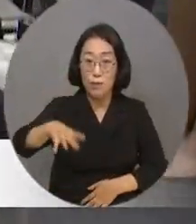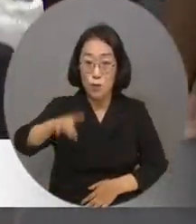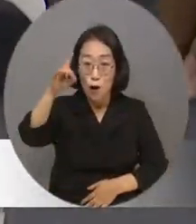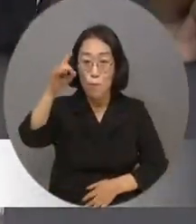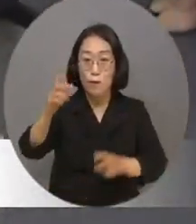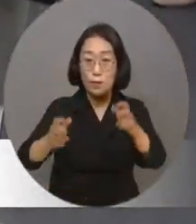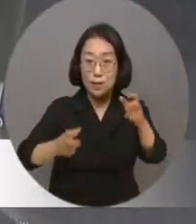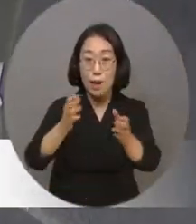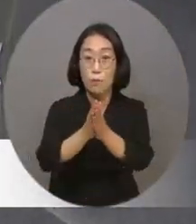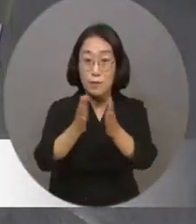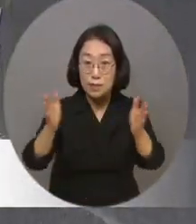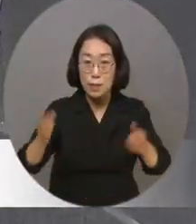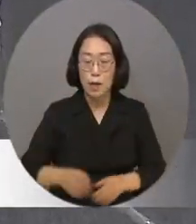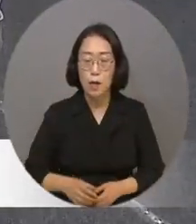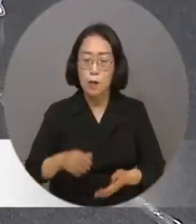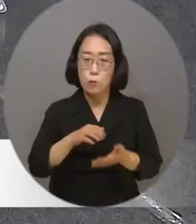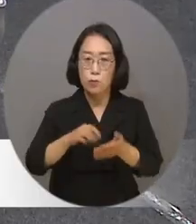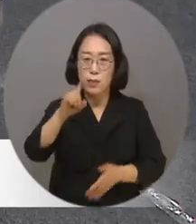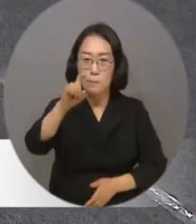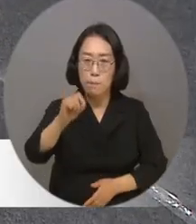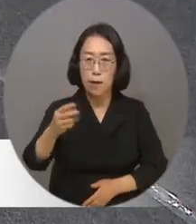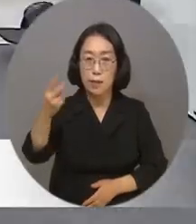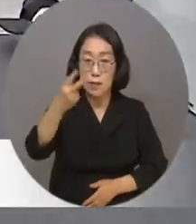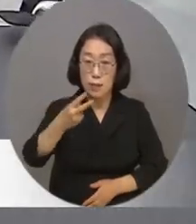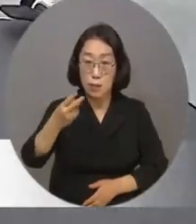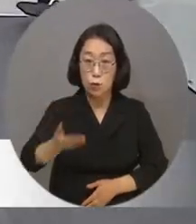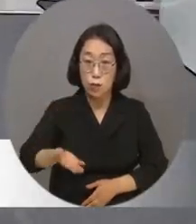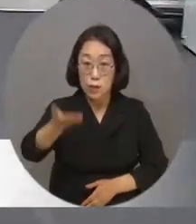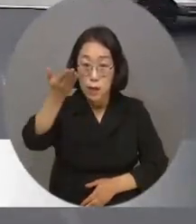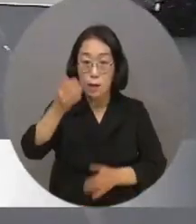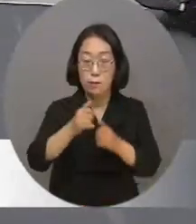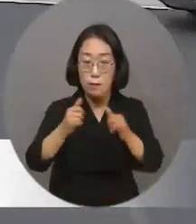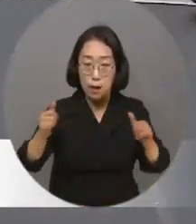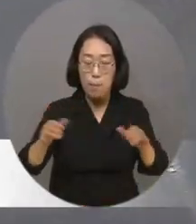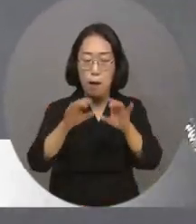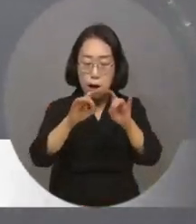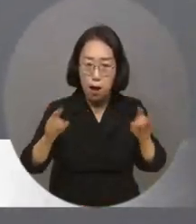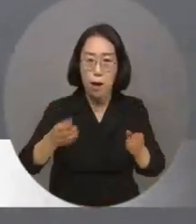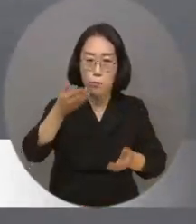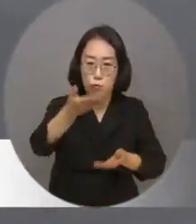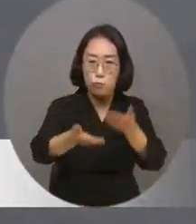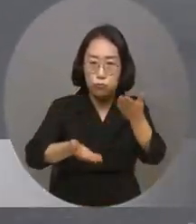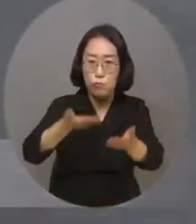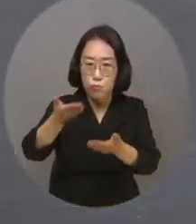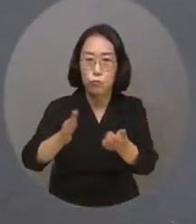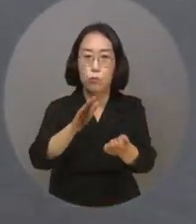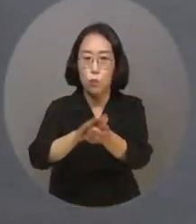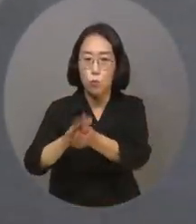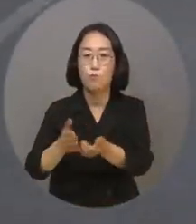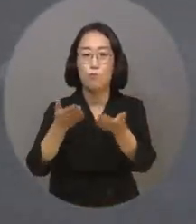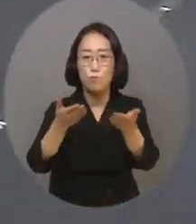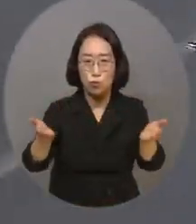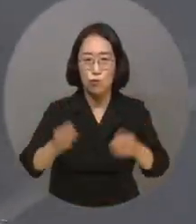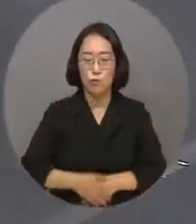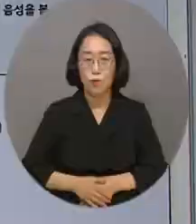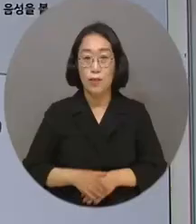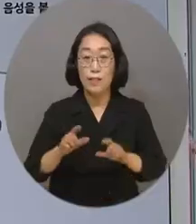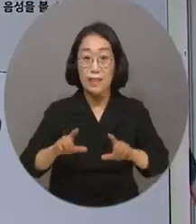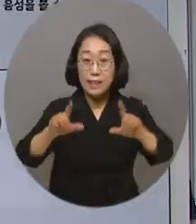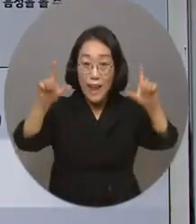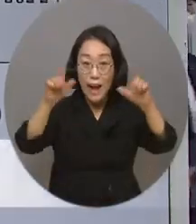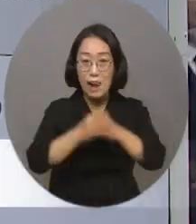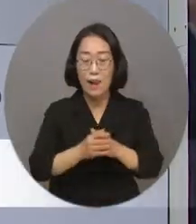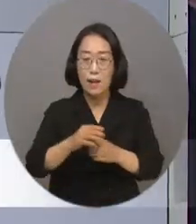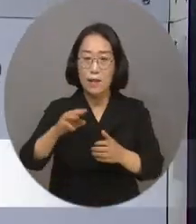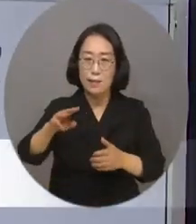사업이 시작된 이후 약 10만 2천 명의 장애인 근로자에게 보조공학기기를 지원했습니다. 박람회에서는 300여